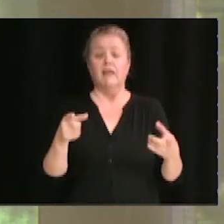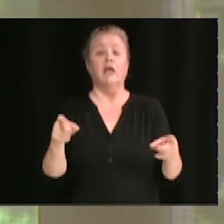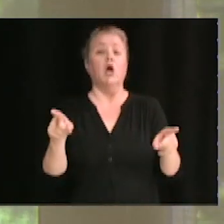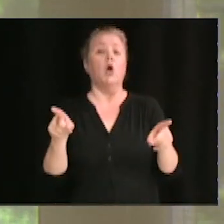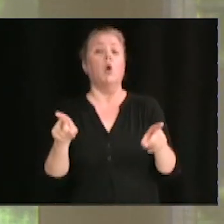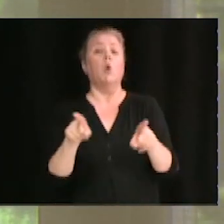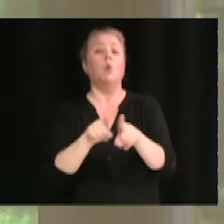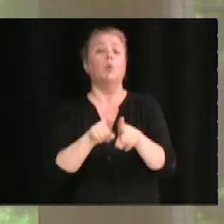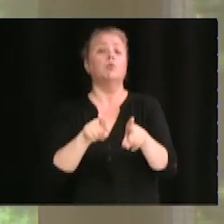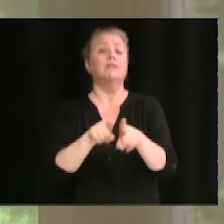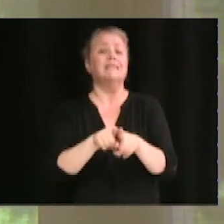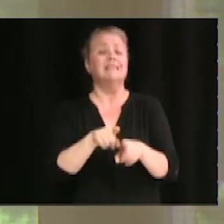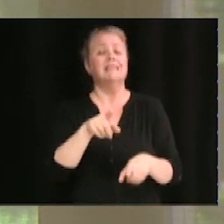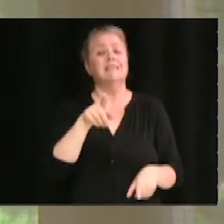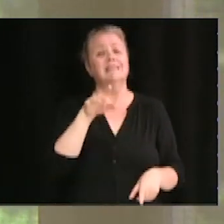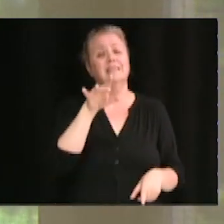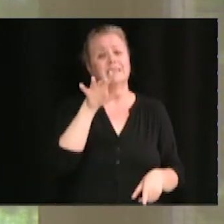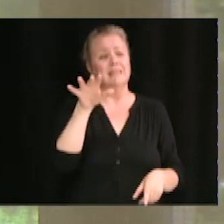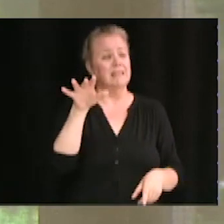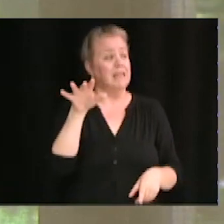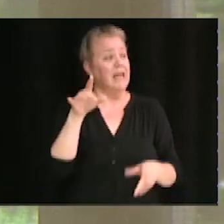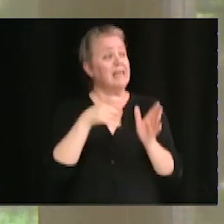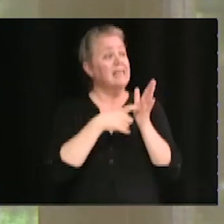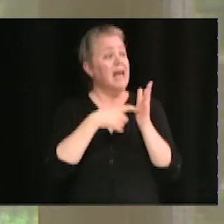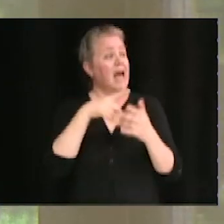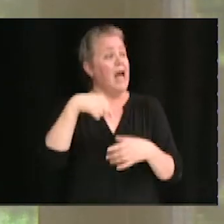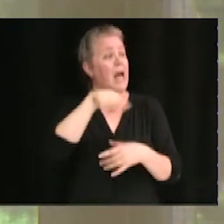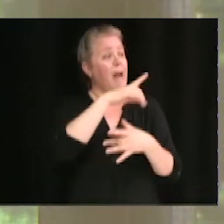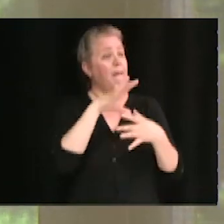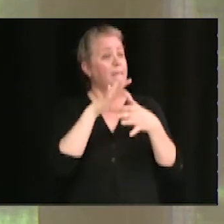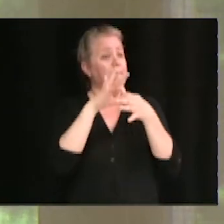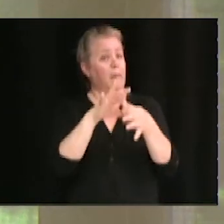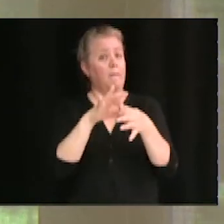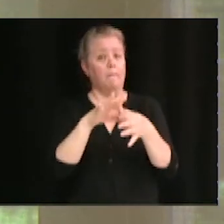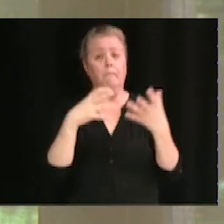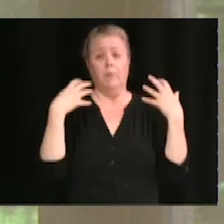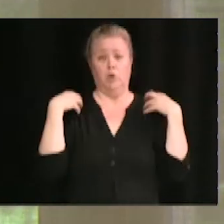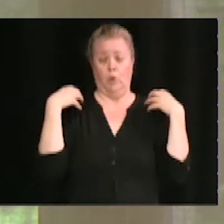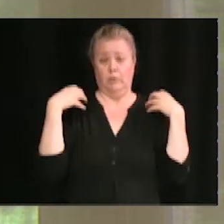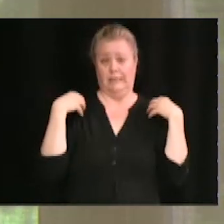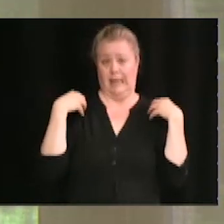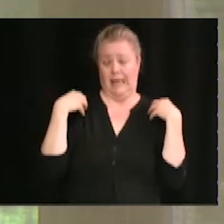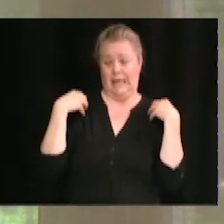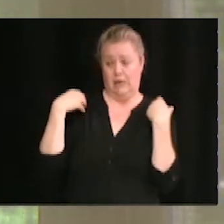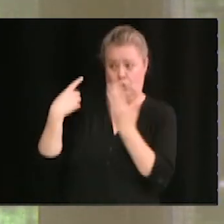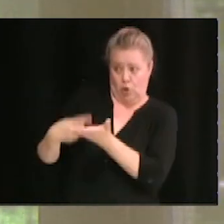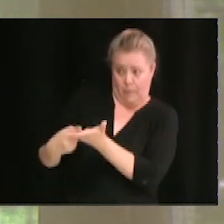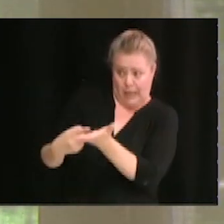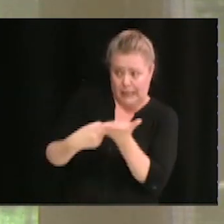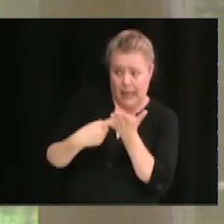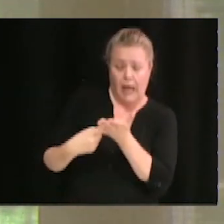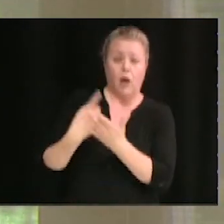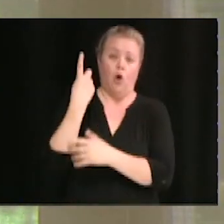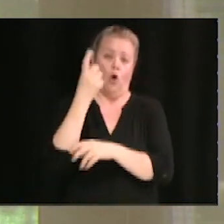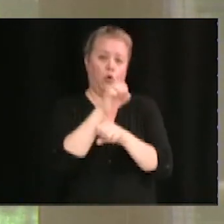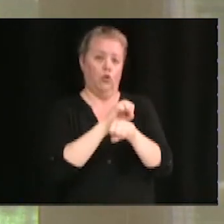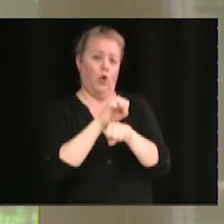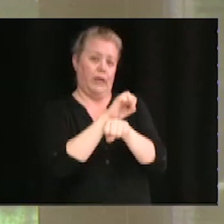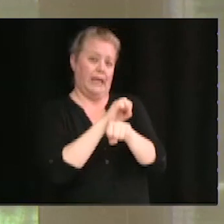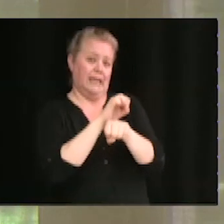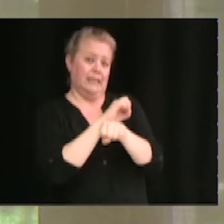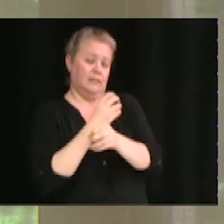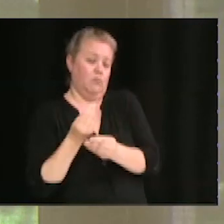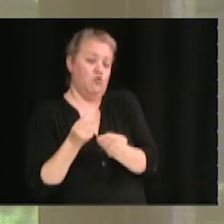lors de l'intervention des membres du Conseil, une remise de fournitures scolaires à un organisme. Alors, mon collègue Patrick